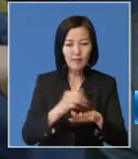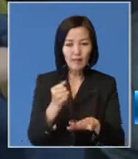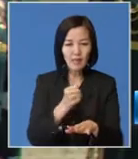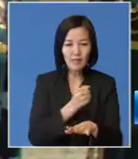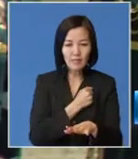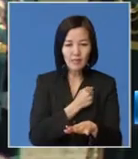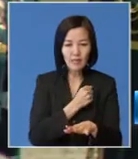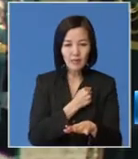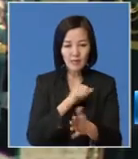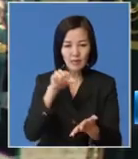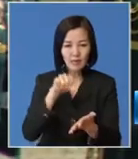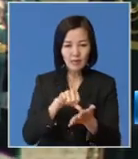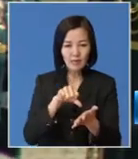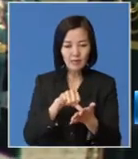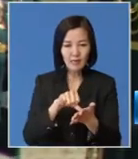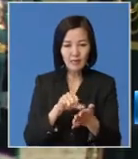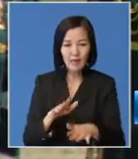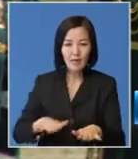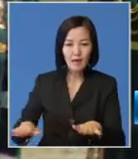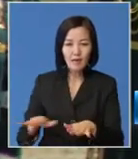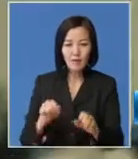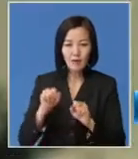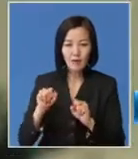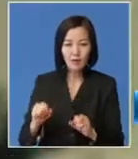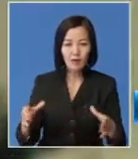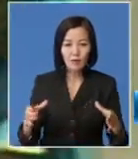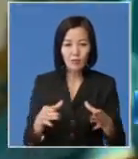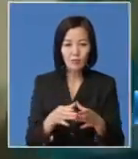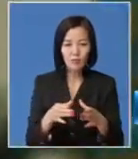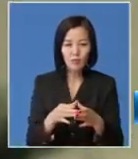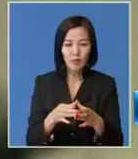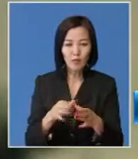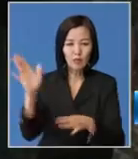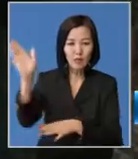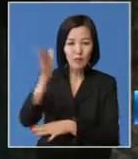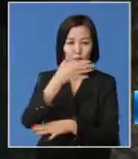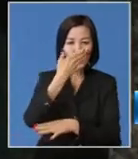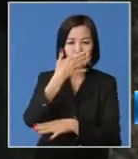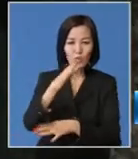орындауға келген. Оларға аймақтық қорғаныс бөлімшелерінің жауынгерлік туы тапсырылды.